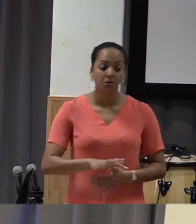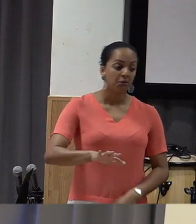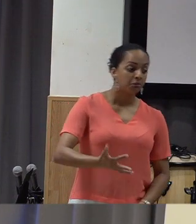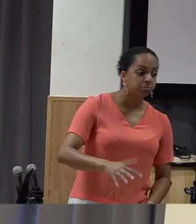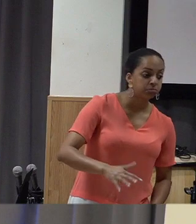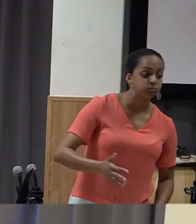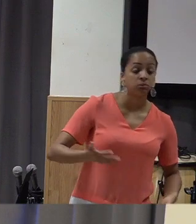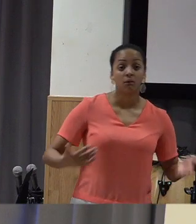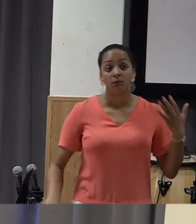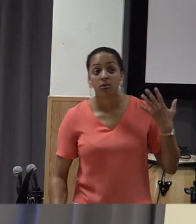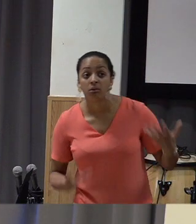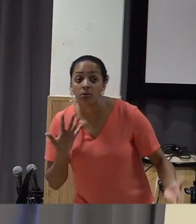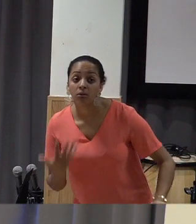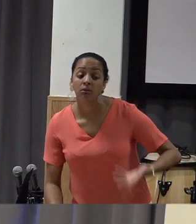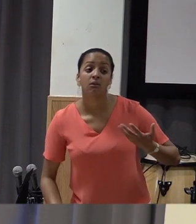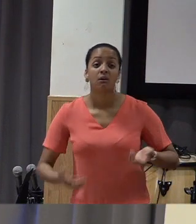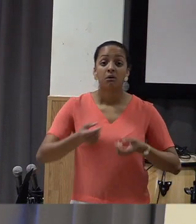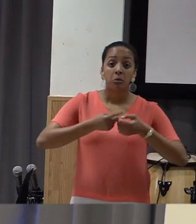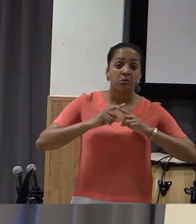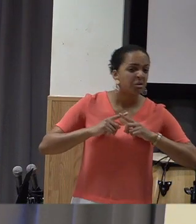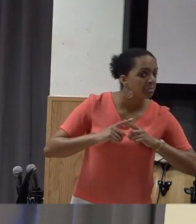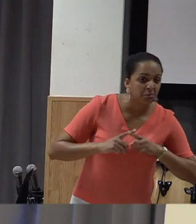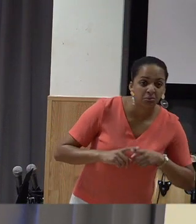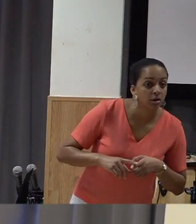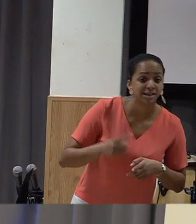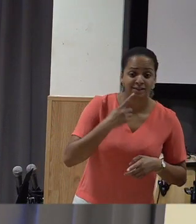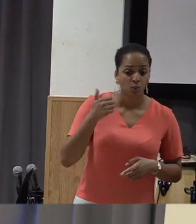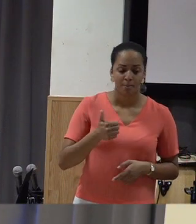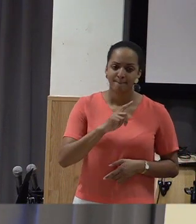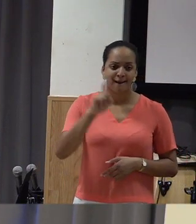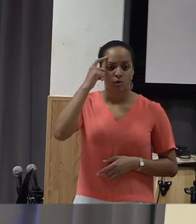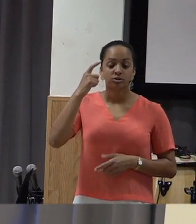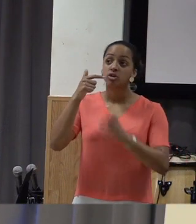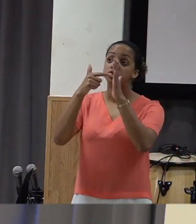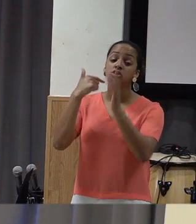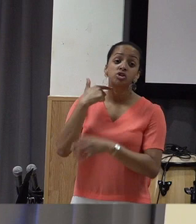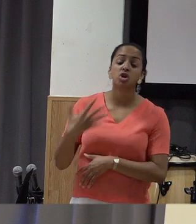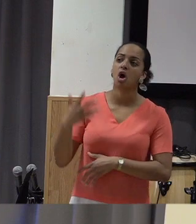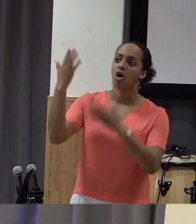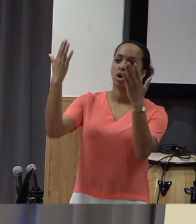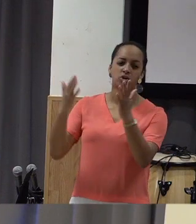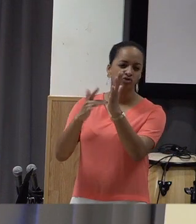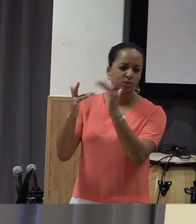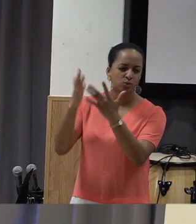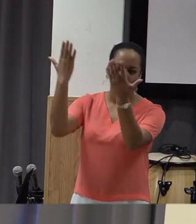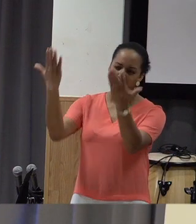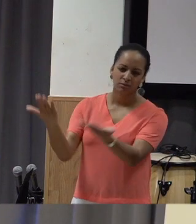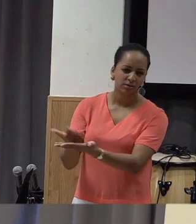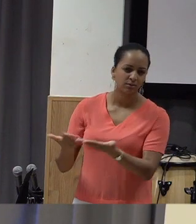bancal ou qui manque de conviction, c'est quelqu'un qui a oublié le sang de Jésus-Christ. Si tu oublies le sang de Jésus, mon frère, ma